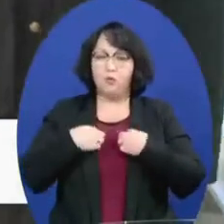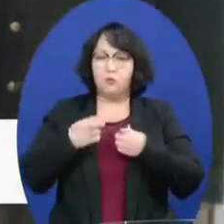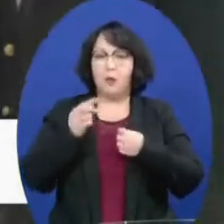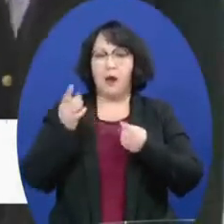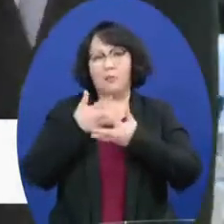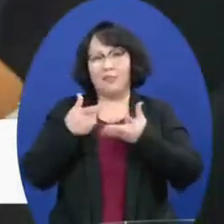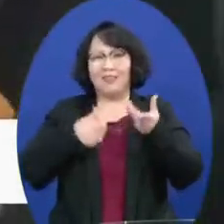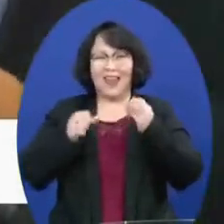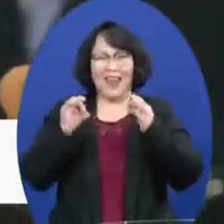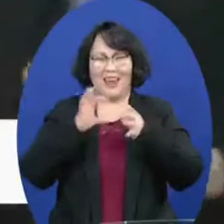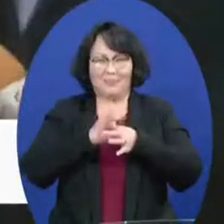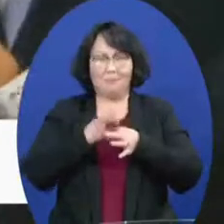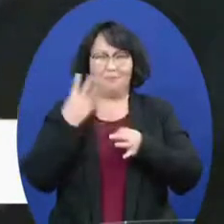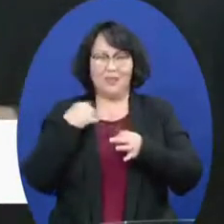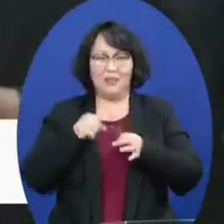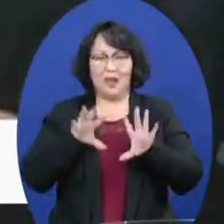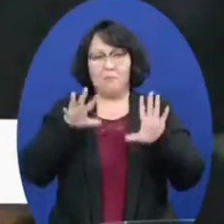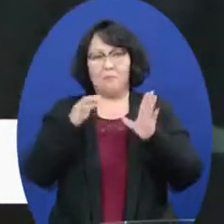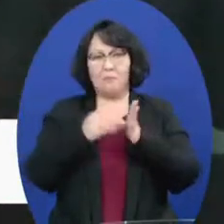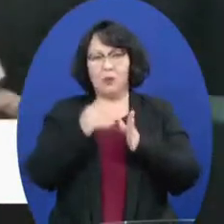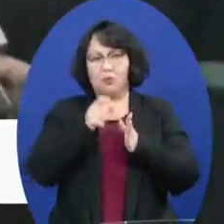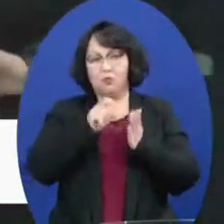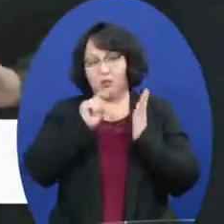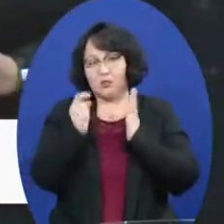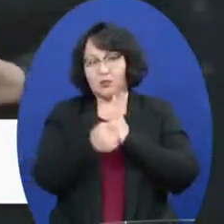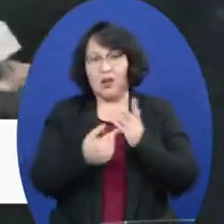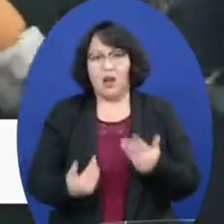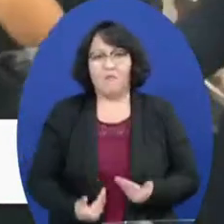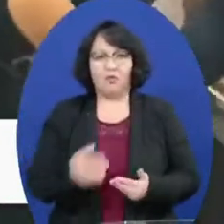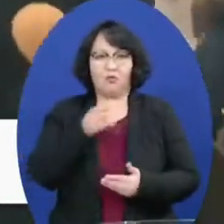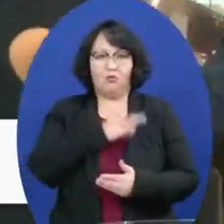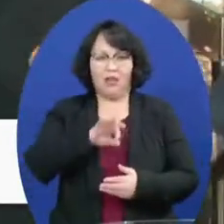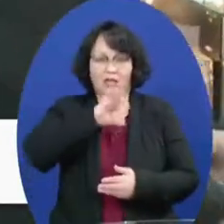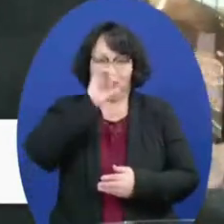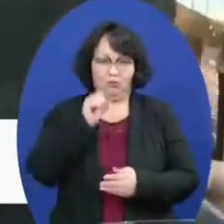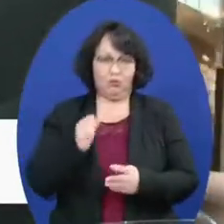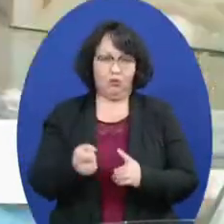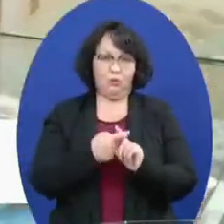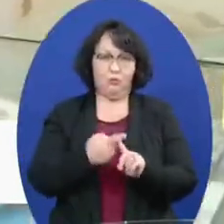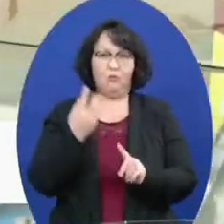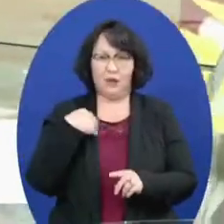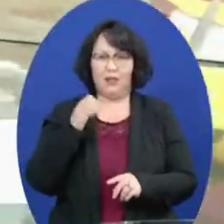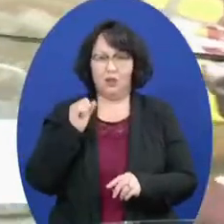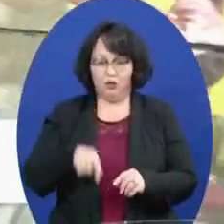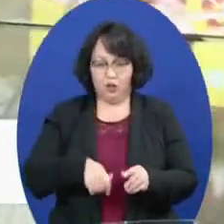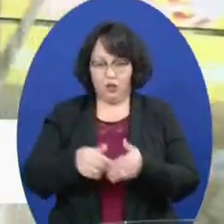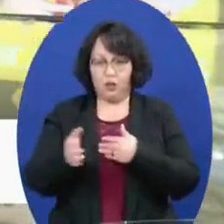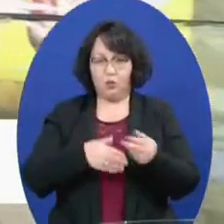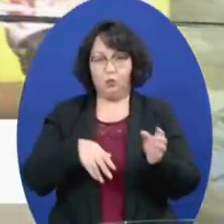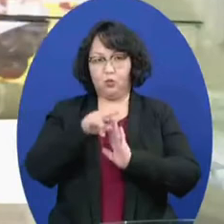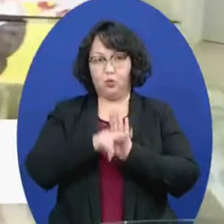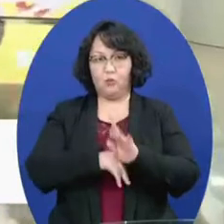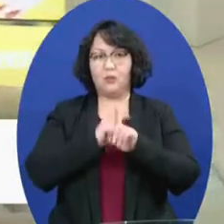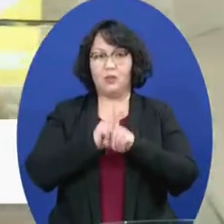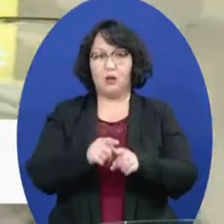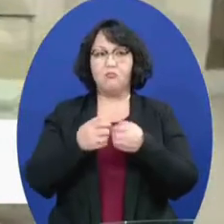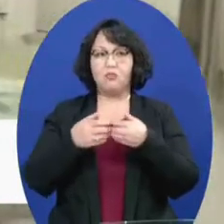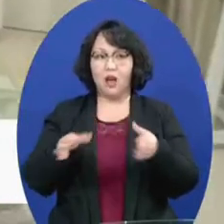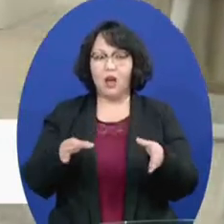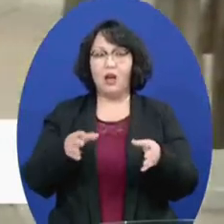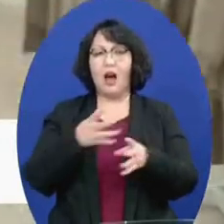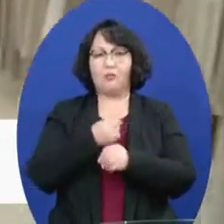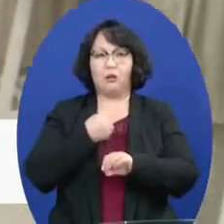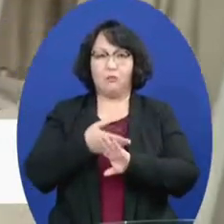хаалттай байсан. Үүний цаана 10,000 гаруй хүмүүсийн амжиргааны асуудал хөндөгдөж байгаа юм. Харин өнөөдөр дэлгүүр халдвар хамгааллын дэглэмээ мөрдөж